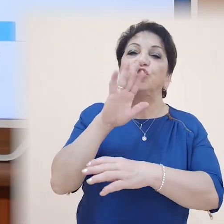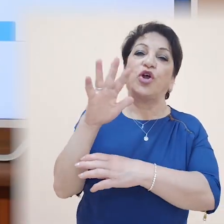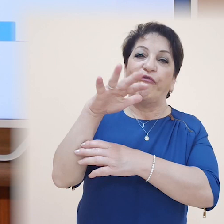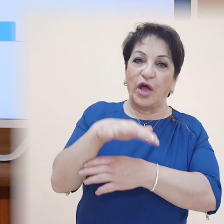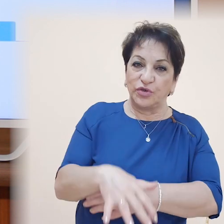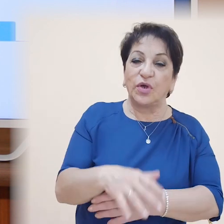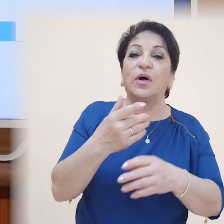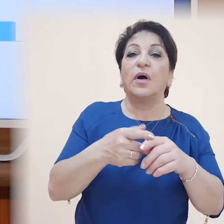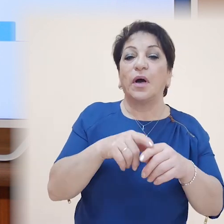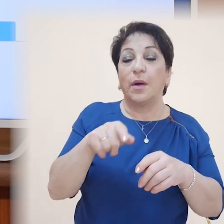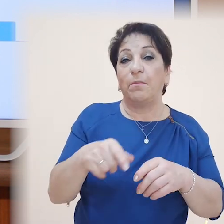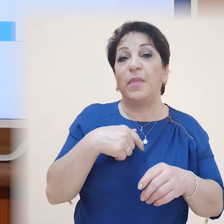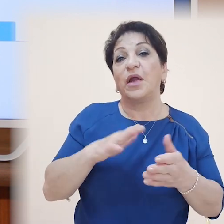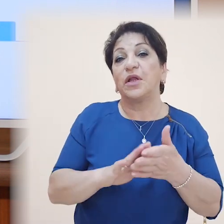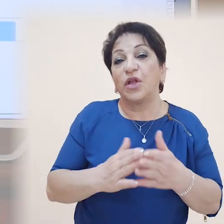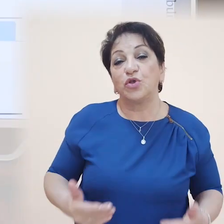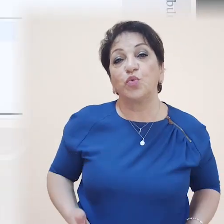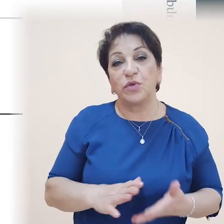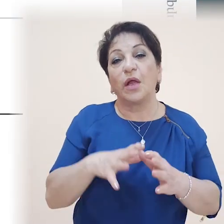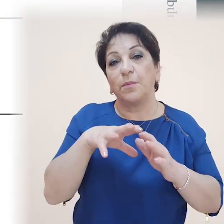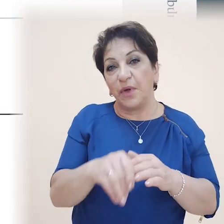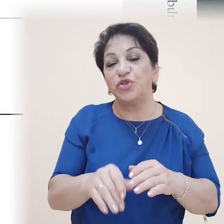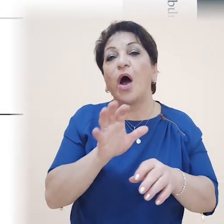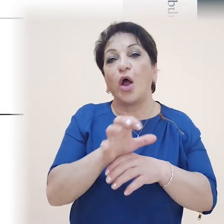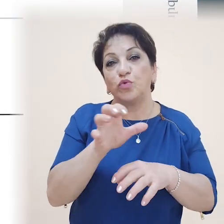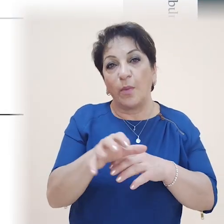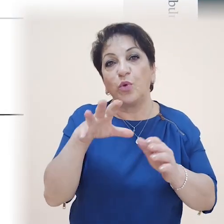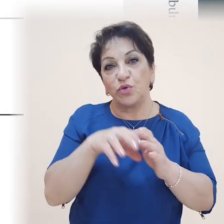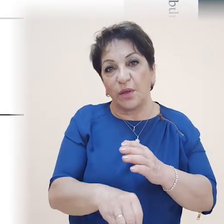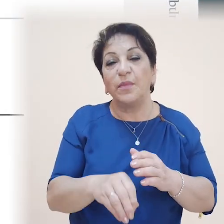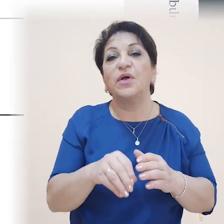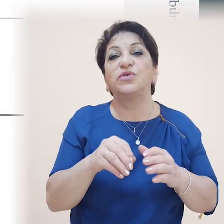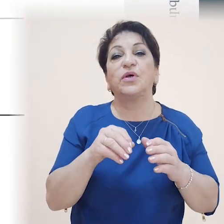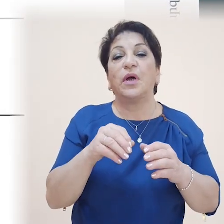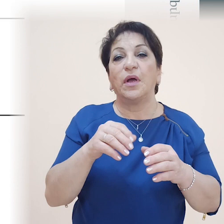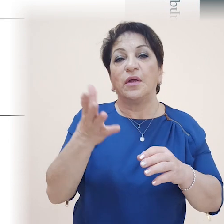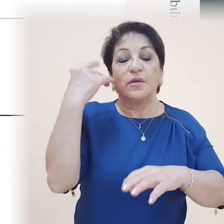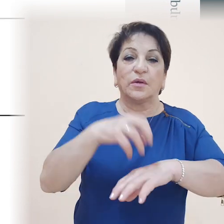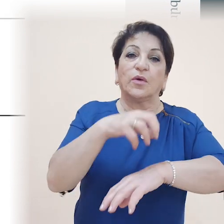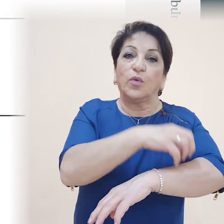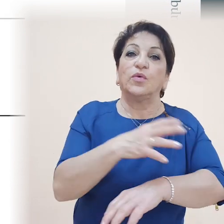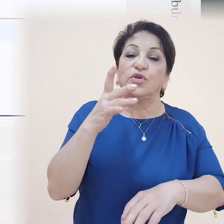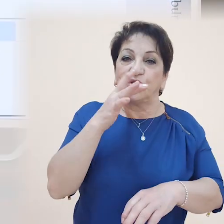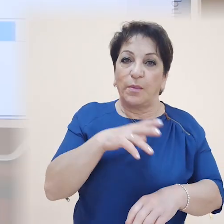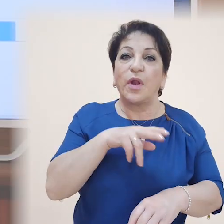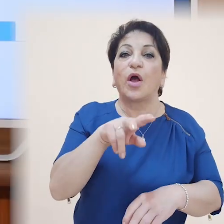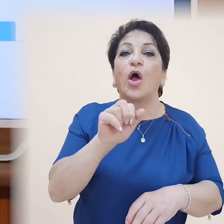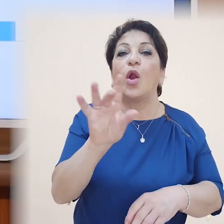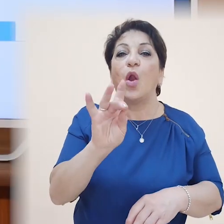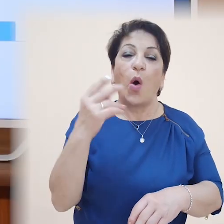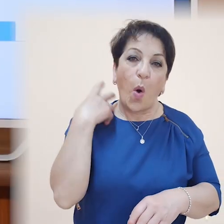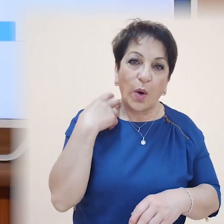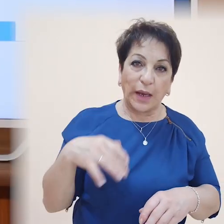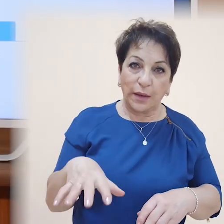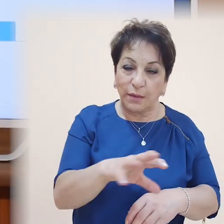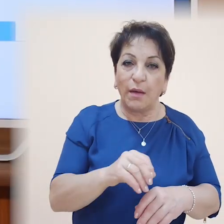դեր ունի մեր երկրի տնտեսության մեջ մասնավորապես արդյունաբերության մեջ, դերևս նախախորդային տարիներին լորին հանդիսանում